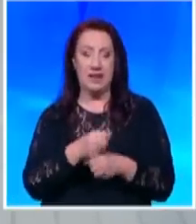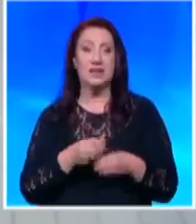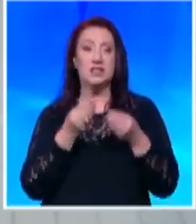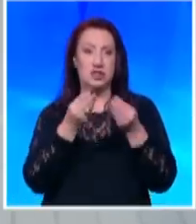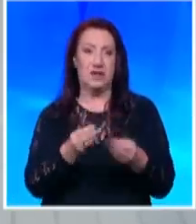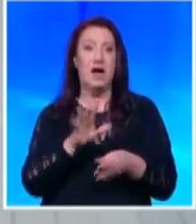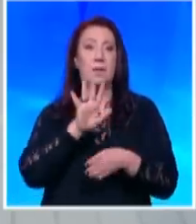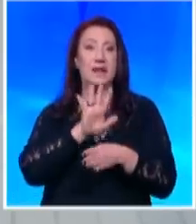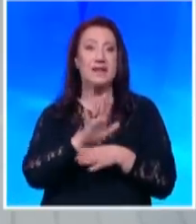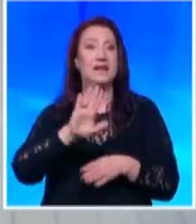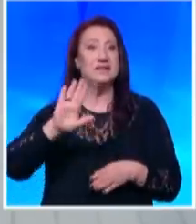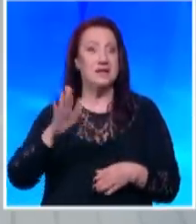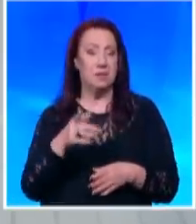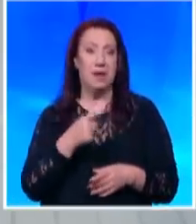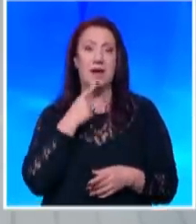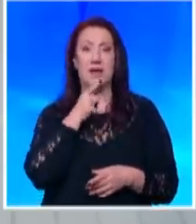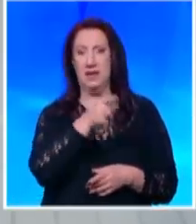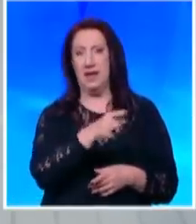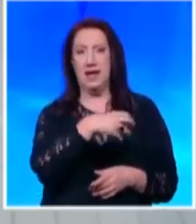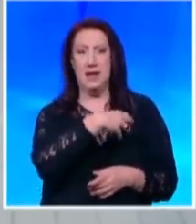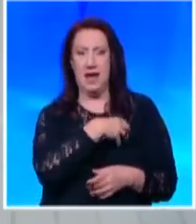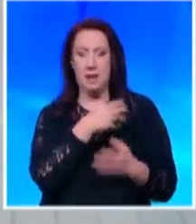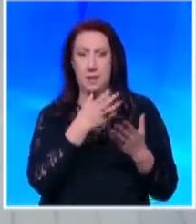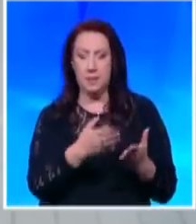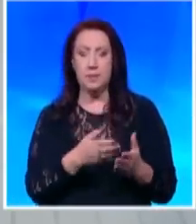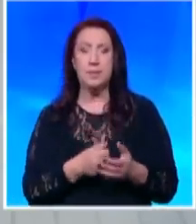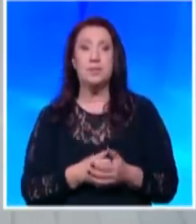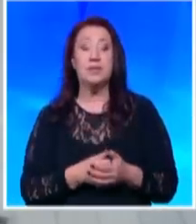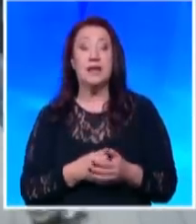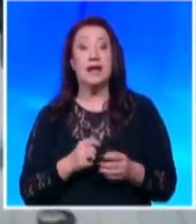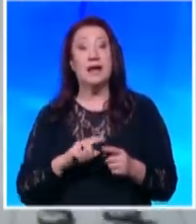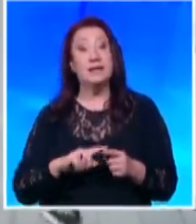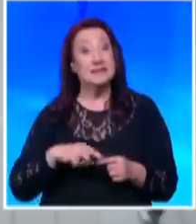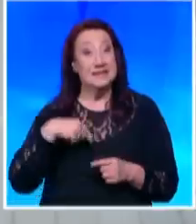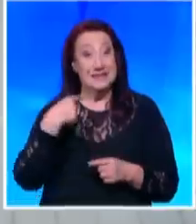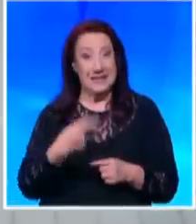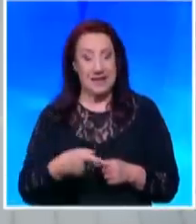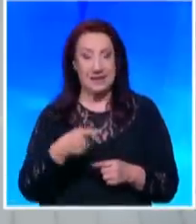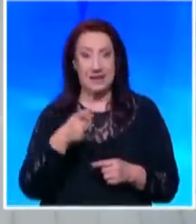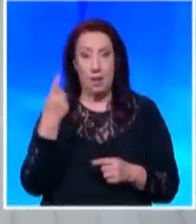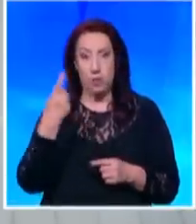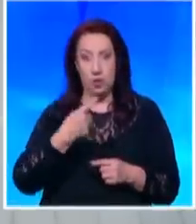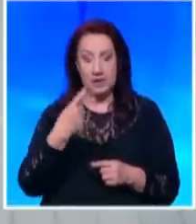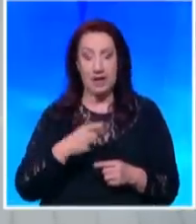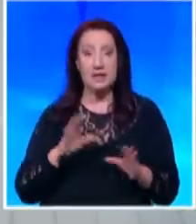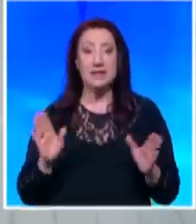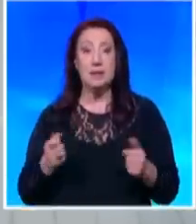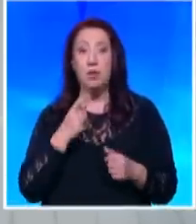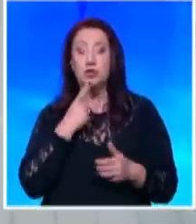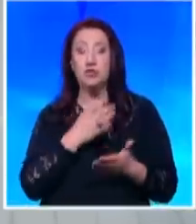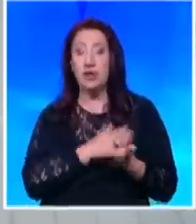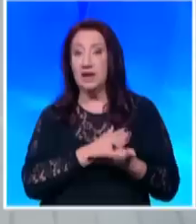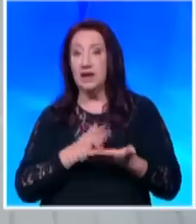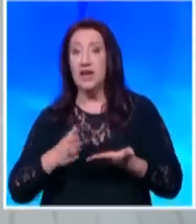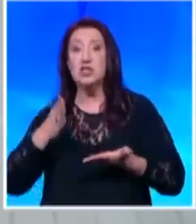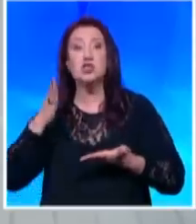на най-голямата политическа сила в новия парламент, ГЕРБ СДС. След този ден започва да текат и сроковете. Срокове, след които, ако